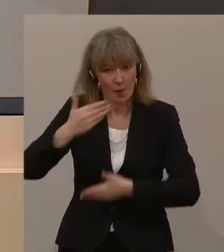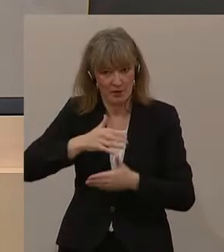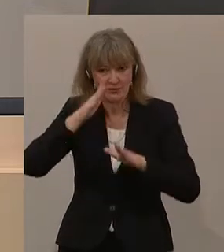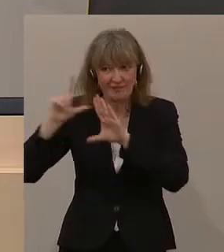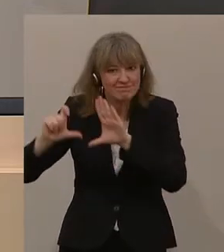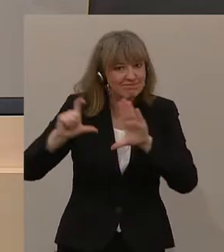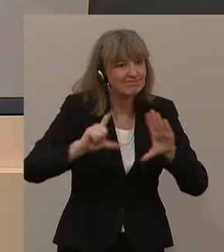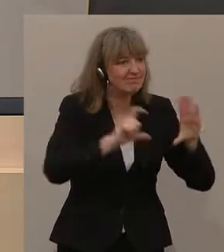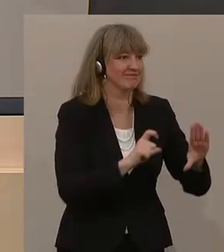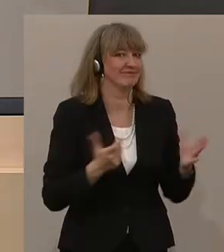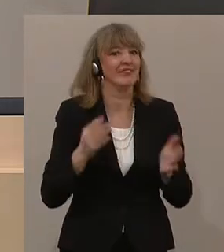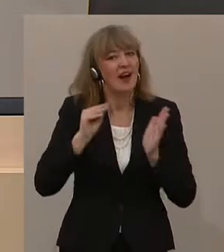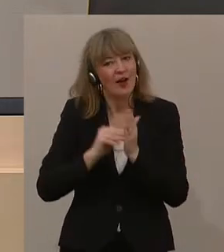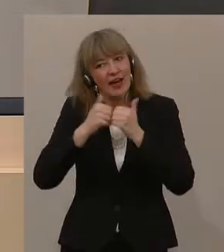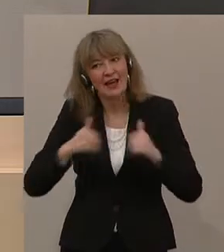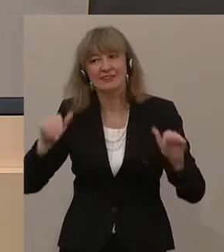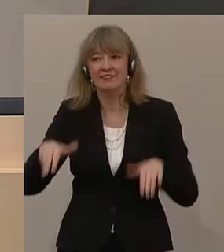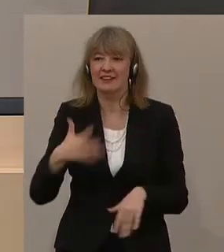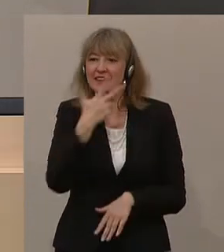fotografieren werden. Außerdem wird eine